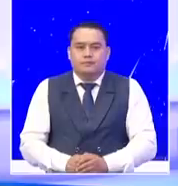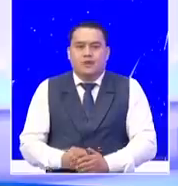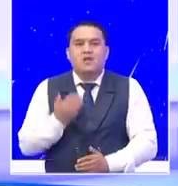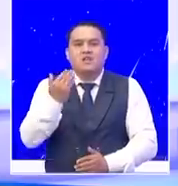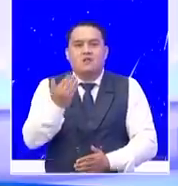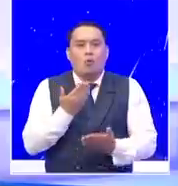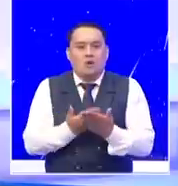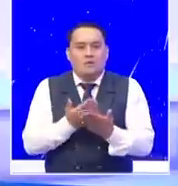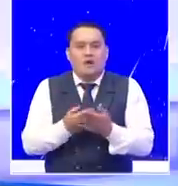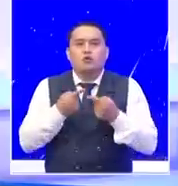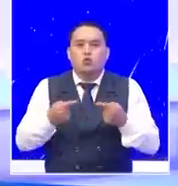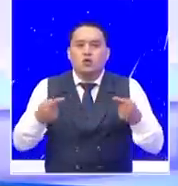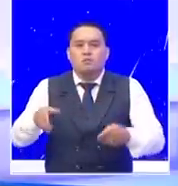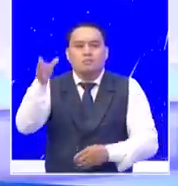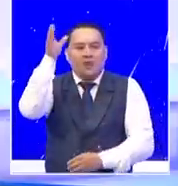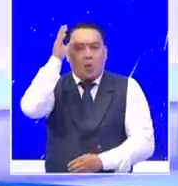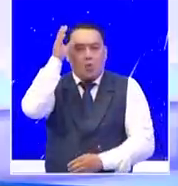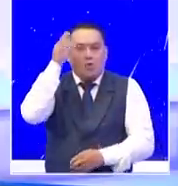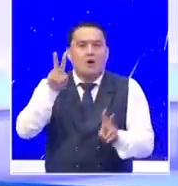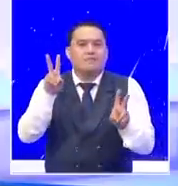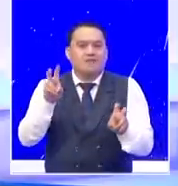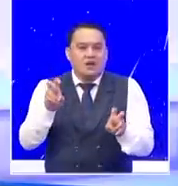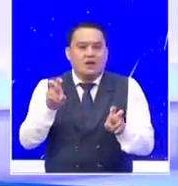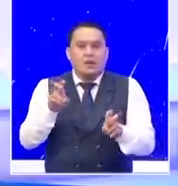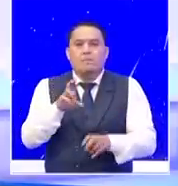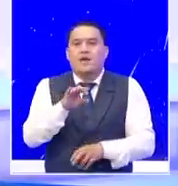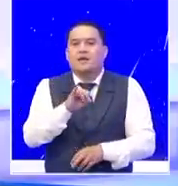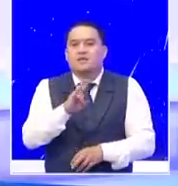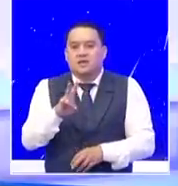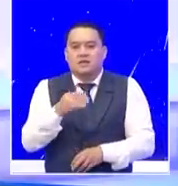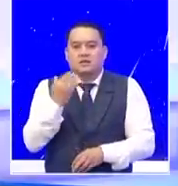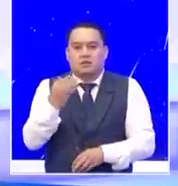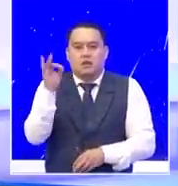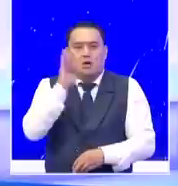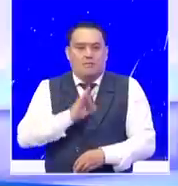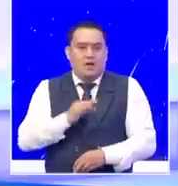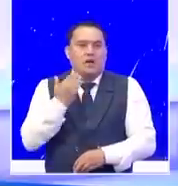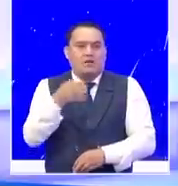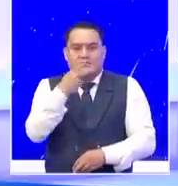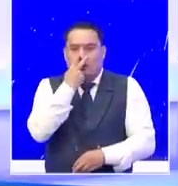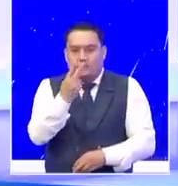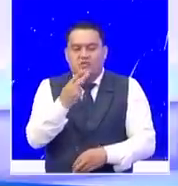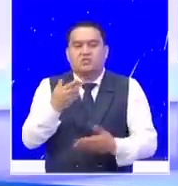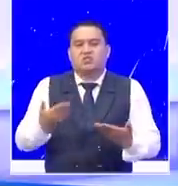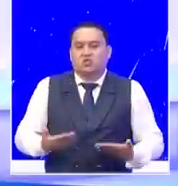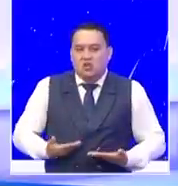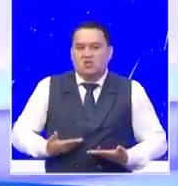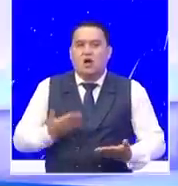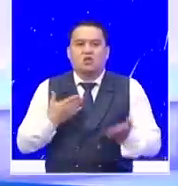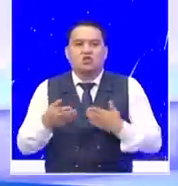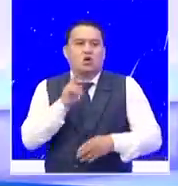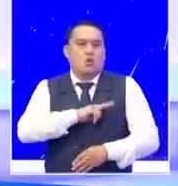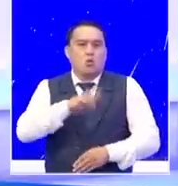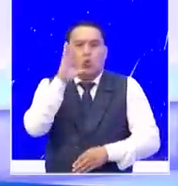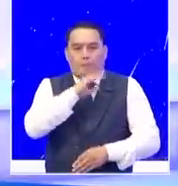Его пример – другим наука. Эта фраза как нельзя характеризует Бейсена Куранбека. Его взгляды на жизнь, отношение к работе,